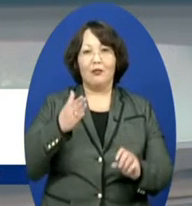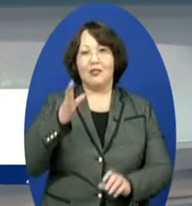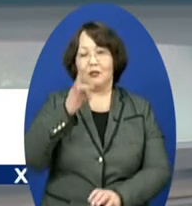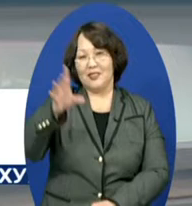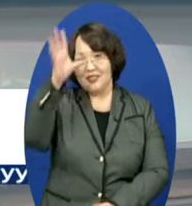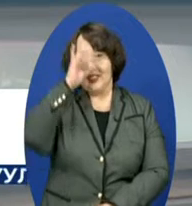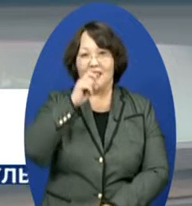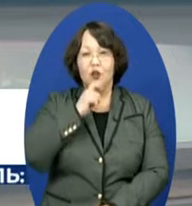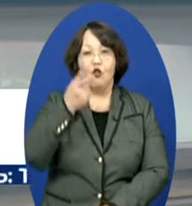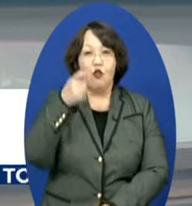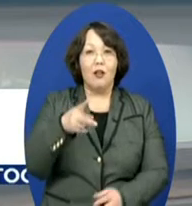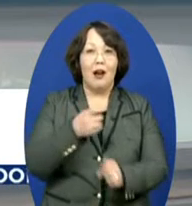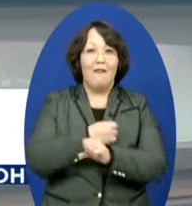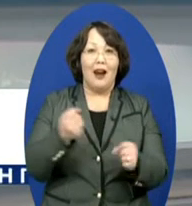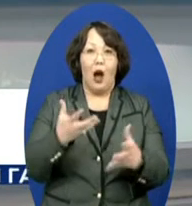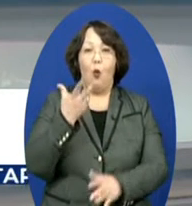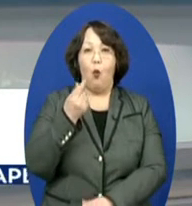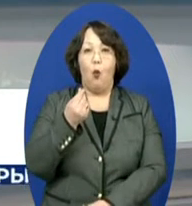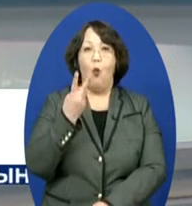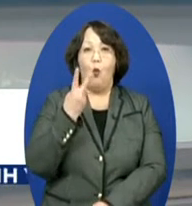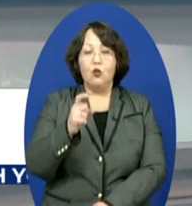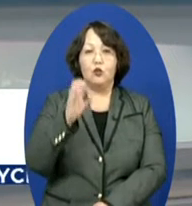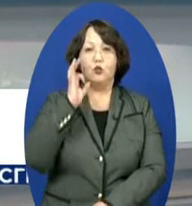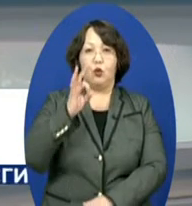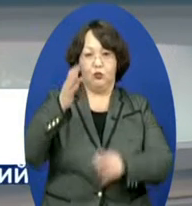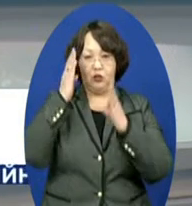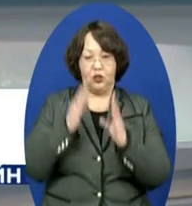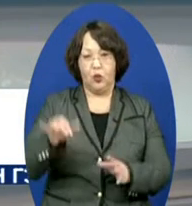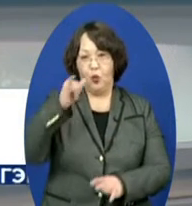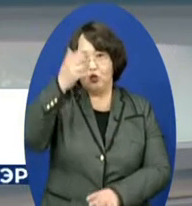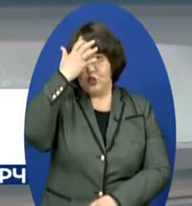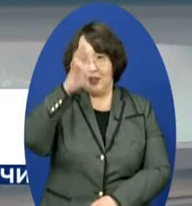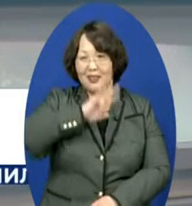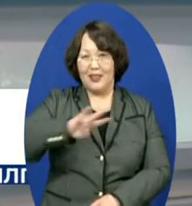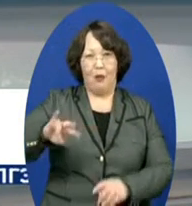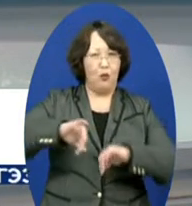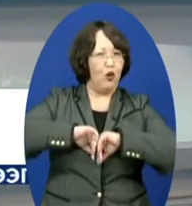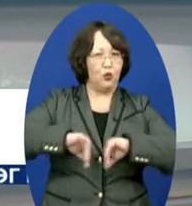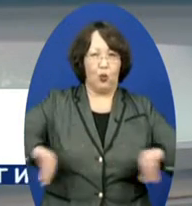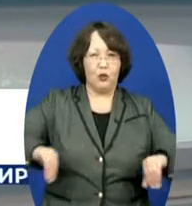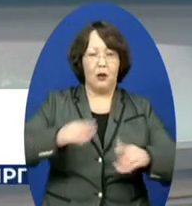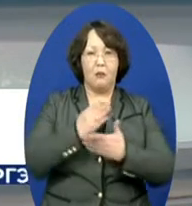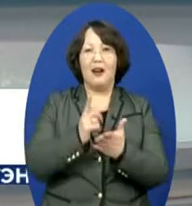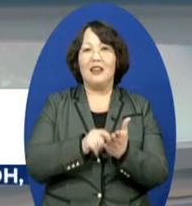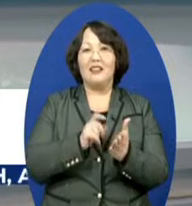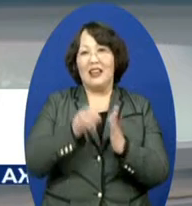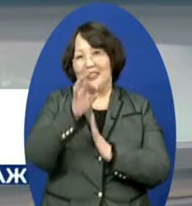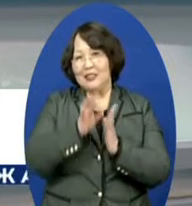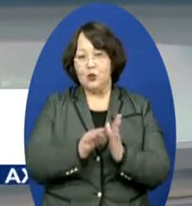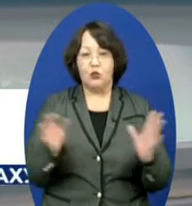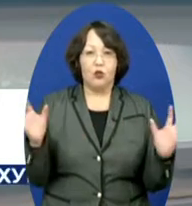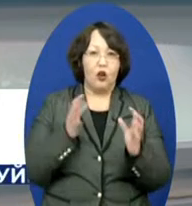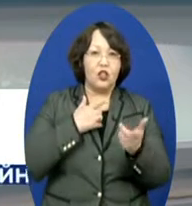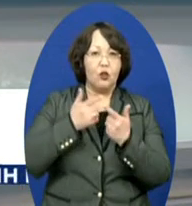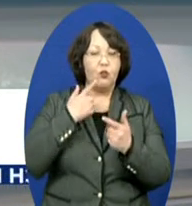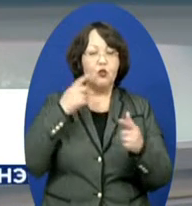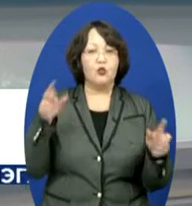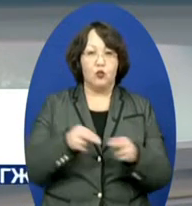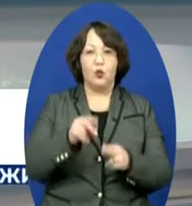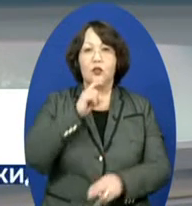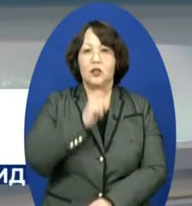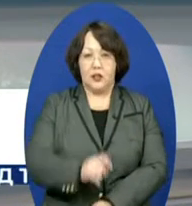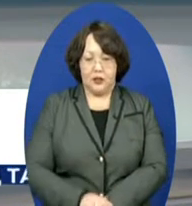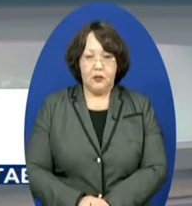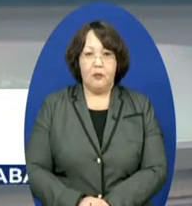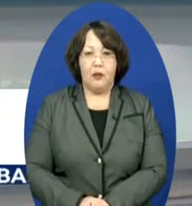Эрчим хүчний салбараа аврах ганц арга нь бодит түннийг тогтоож улс төрөөс ангид байх зохицуулалтаа гэж хэлцүүлэгчд оролцогчд дүгнэлээ.